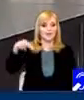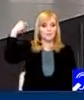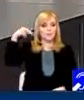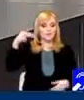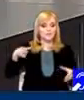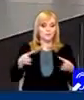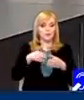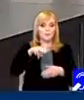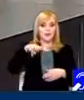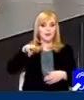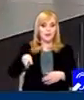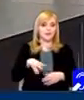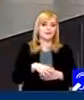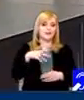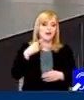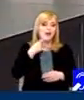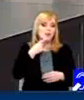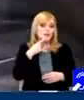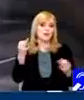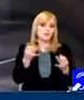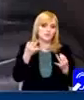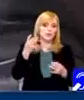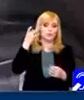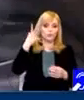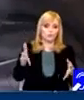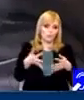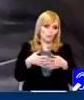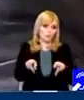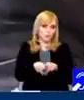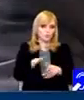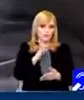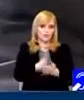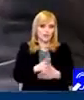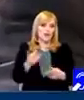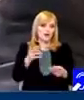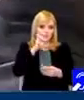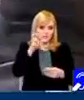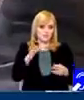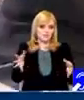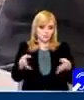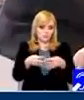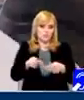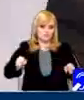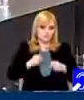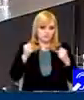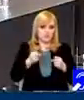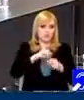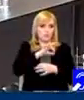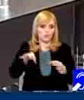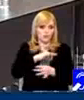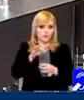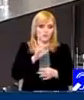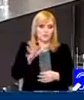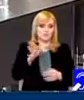Președintele PNL, Ludovic Orban, spune că limba, istoria și cultura comună ar trebui să determine cele două state să-și unească eforturile în proiectele ce ar